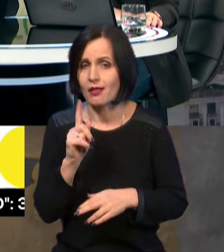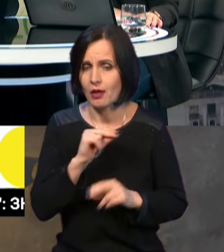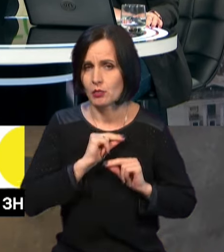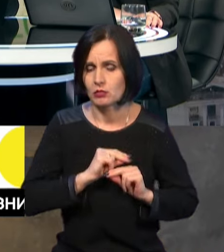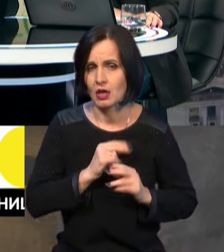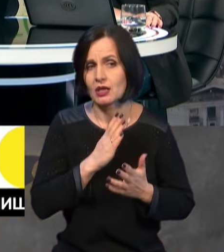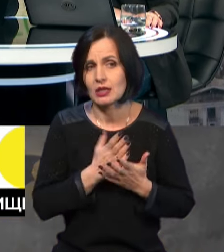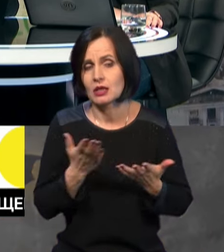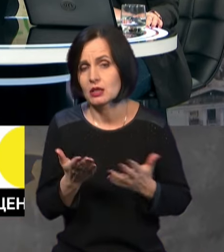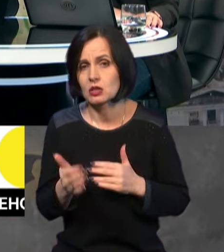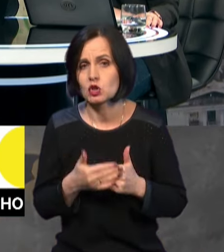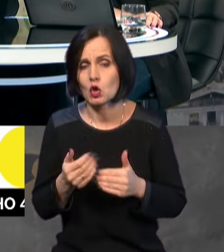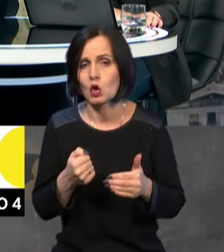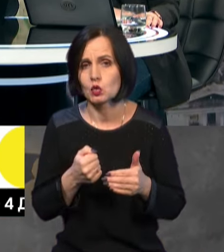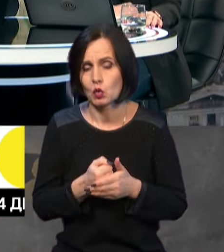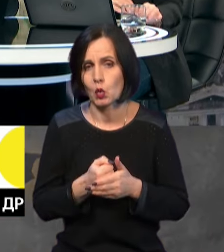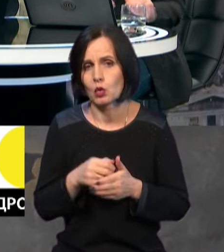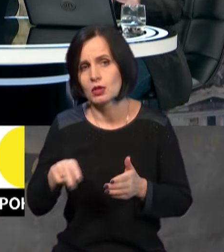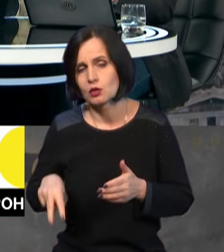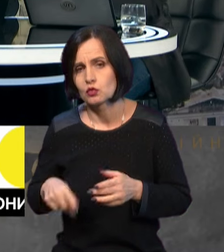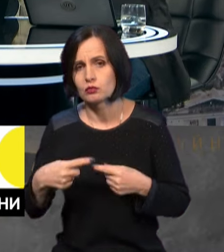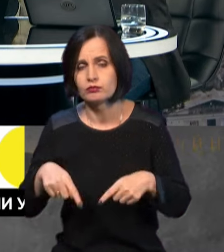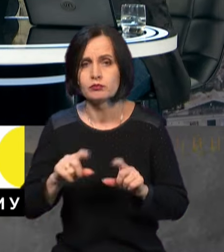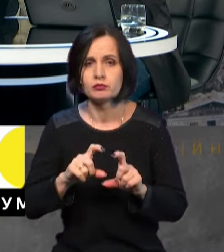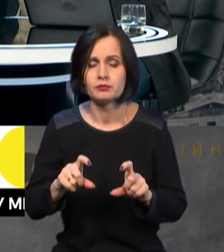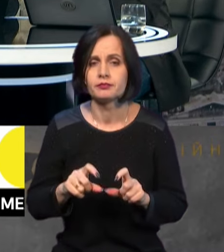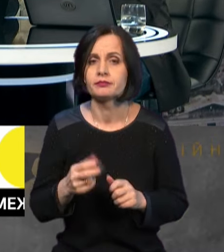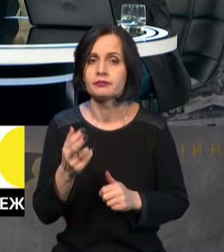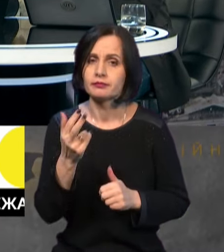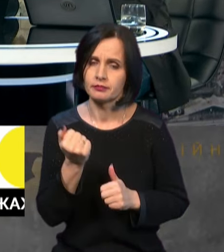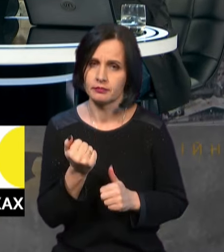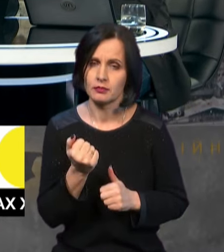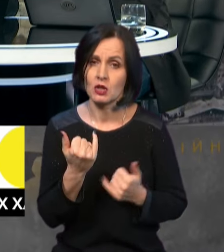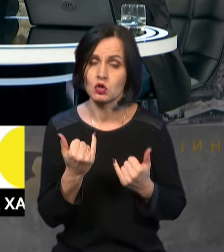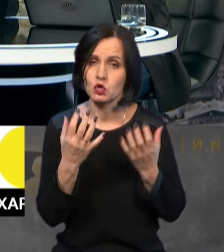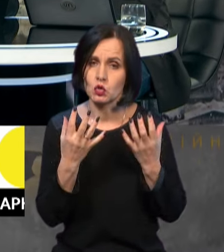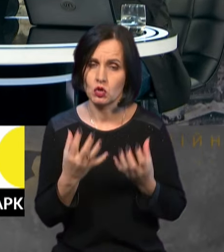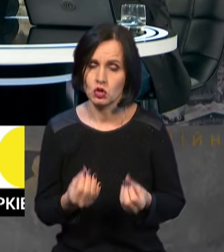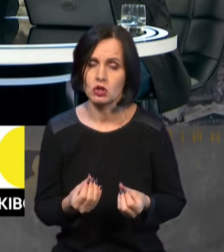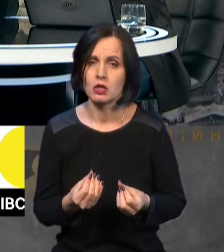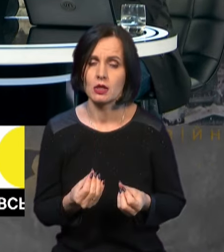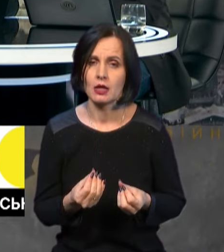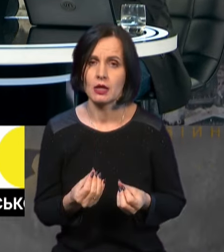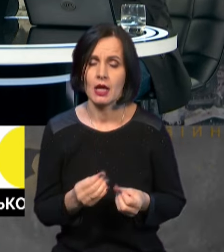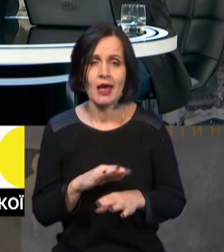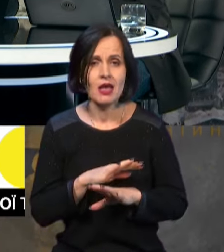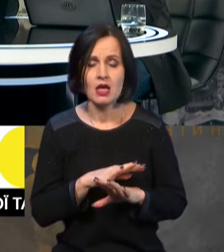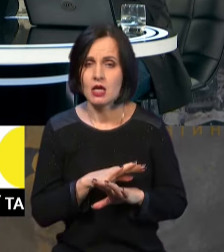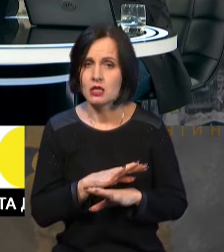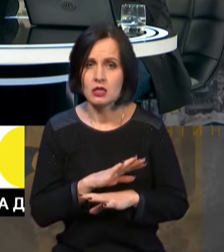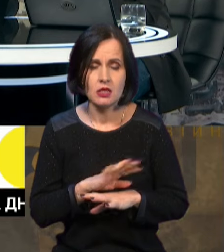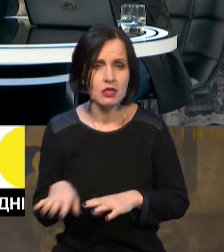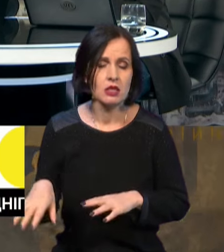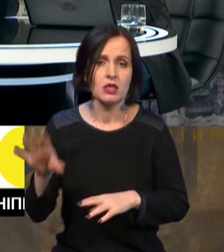чи існують якісь санкції до роботодавця? Так, на сьогоднішній день не всі